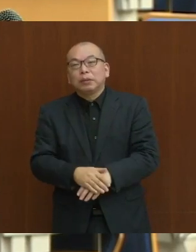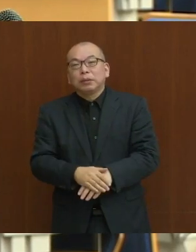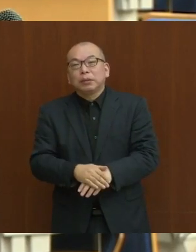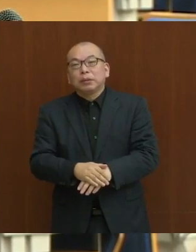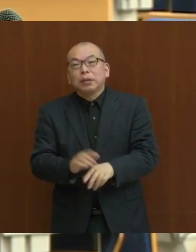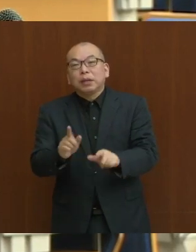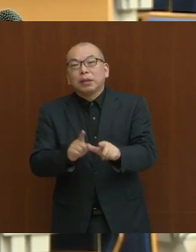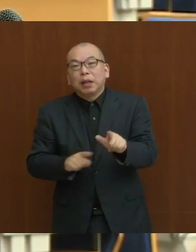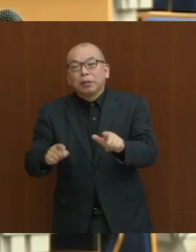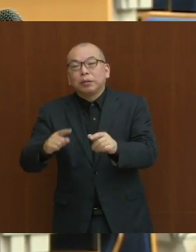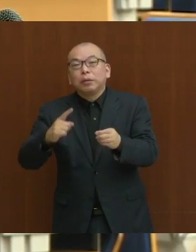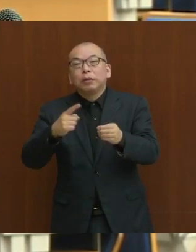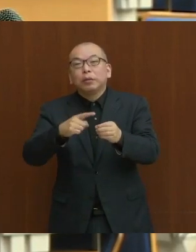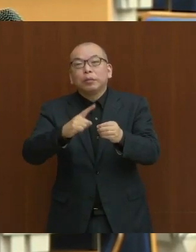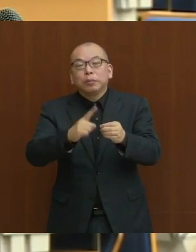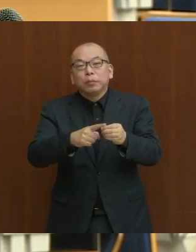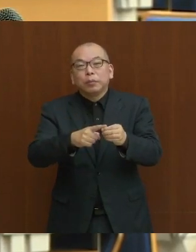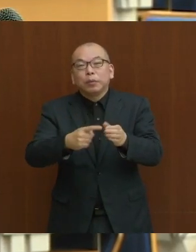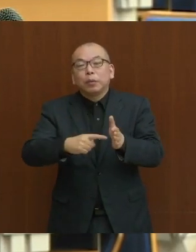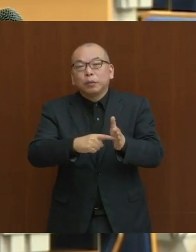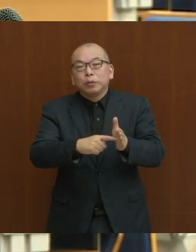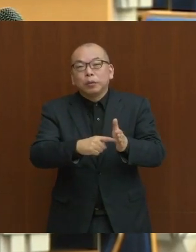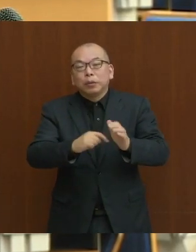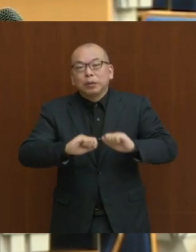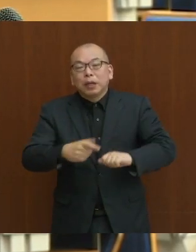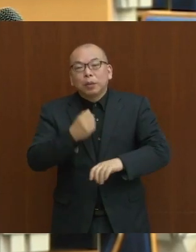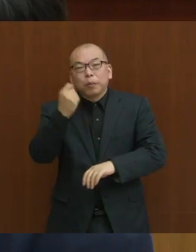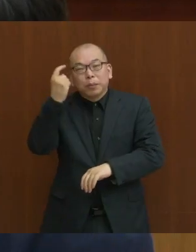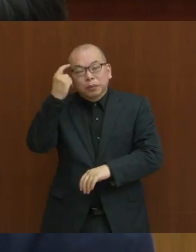躍を目指して日々精進してまいります。